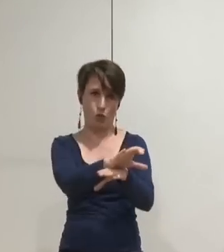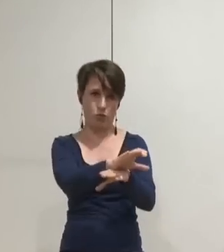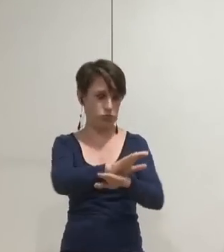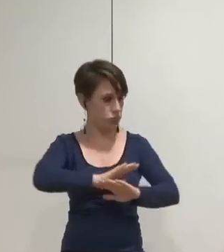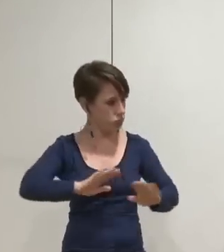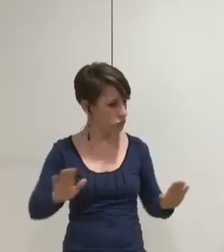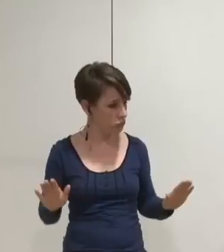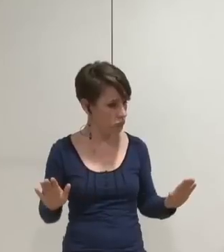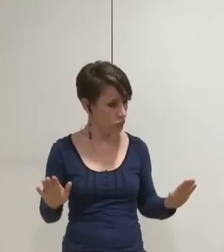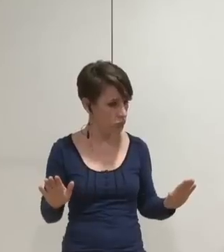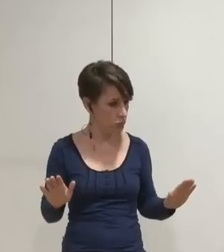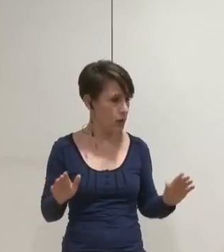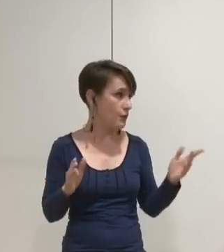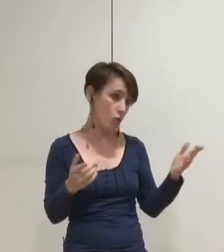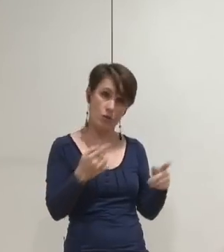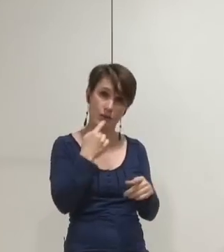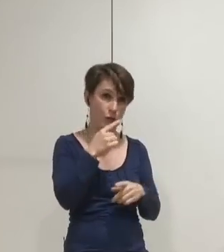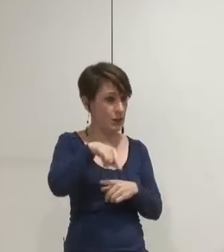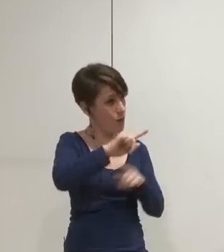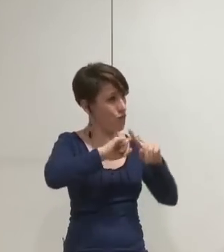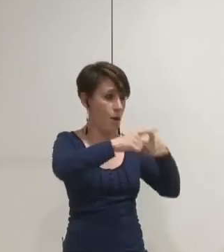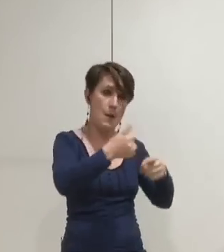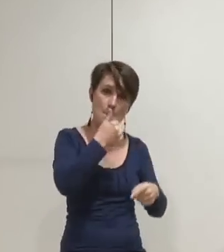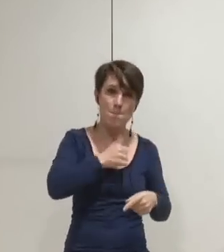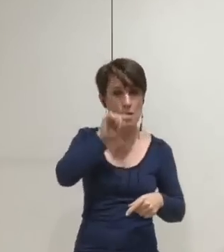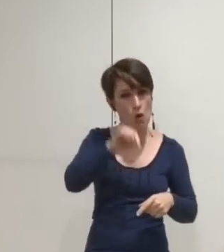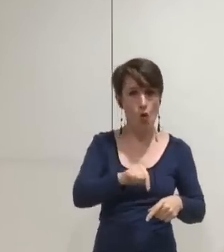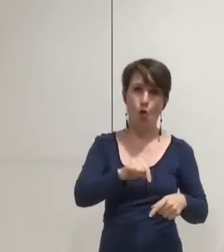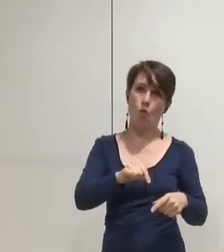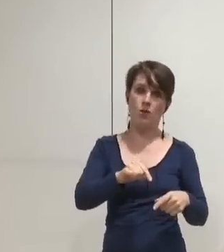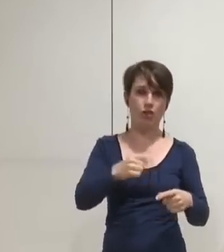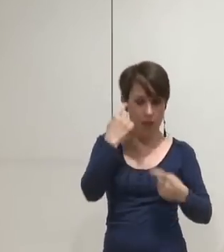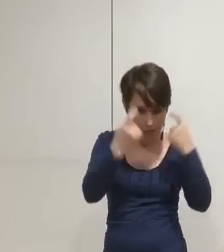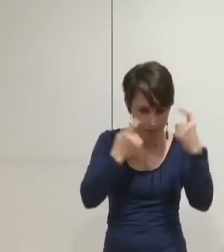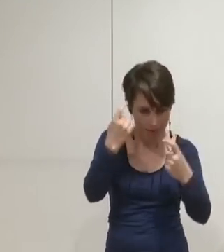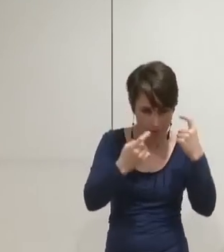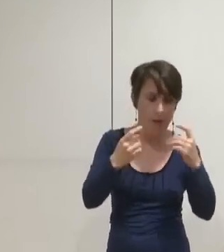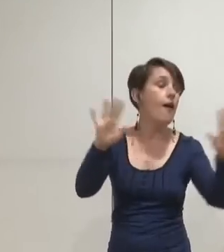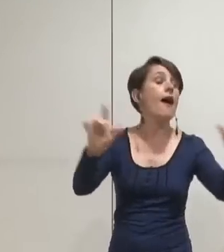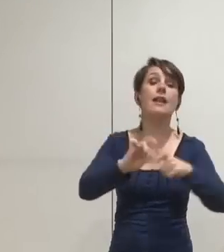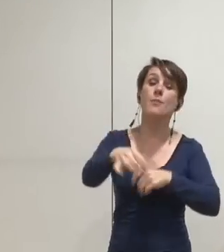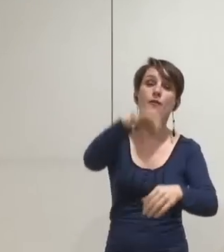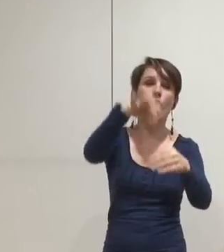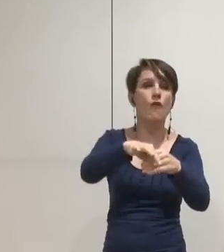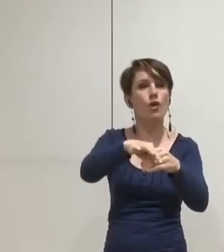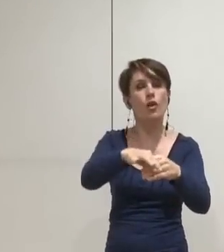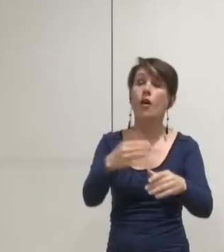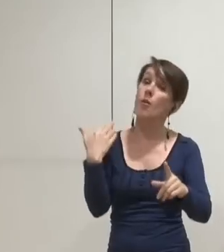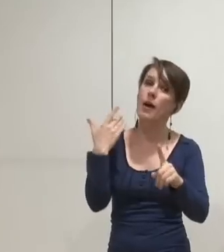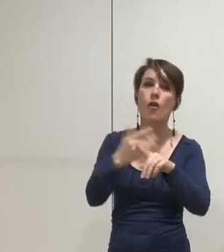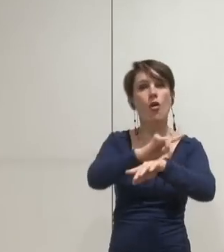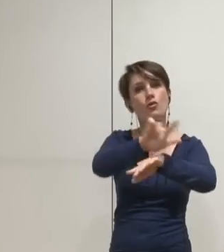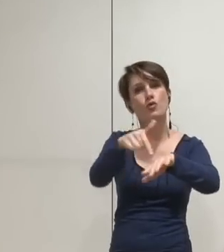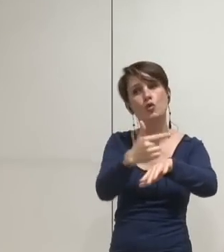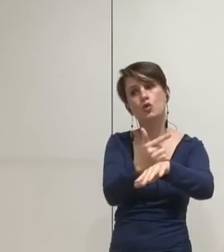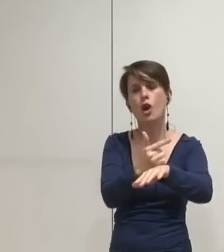ce moment-là de rebattre les cartes tout à fait allez je mets cette délibération on voit cela fait maintenant